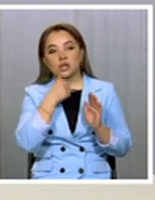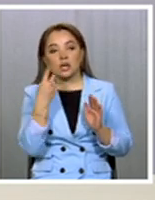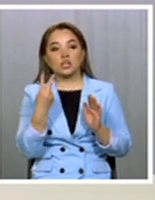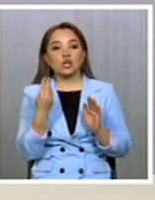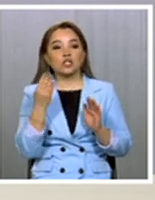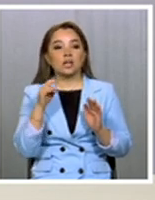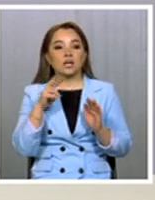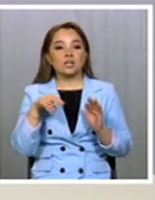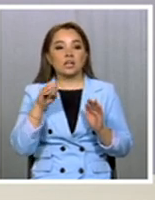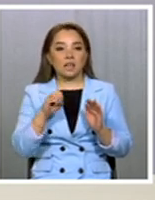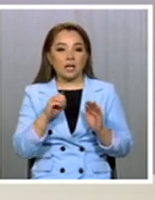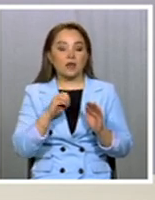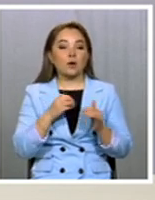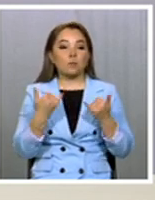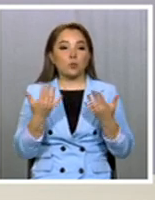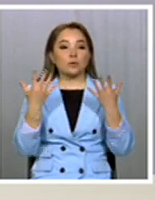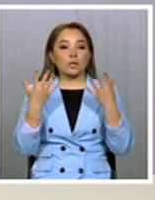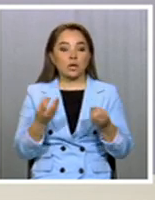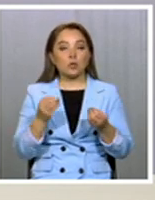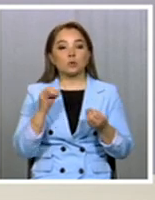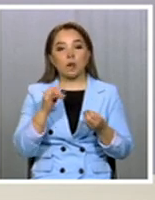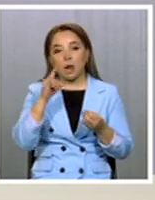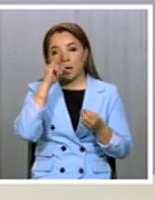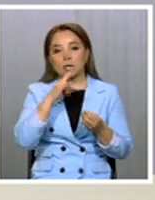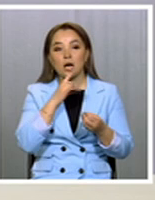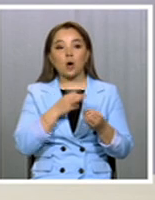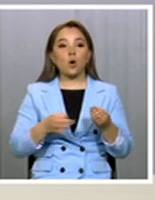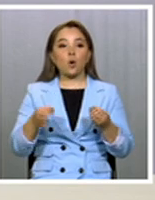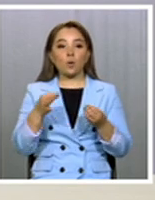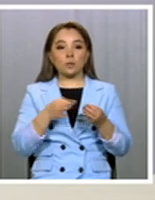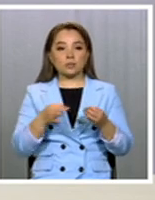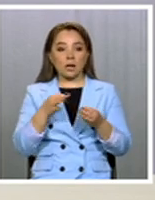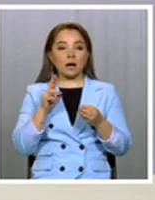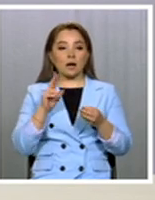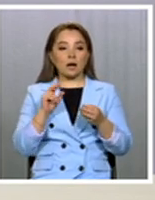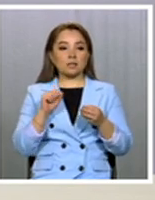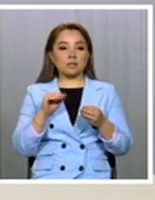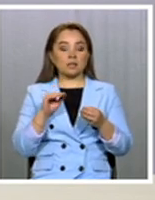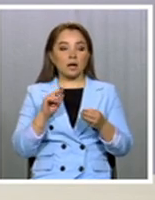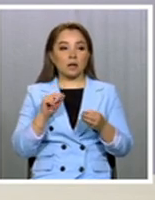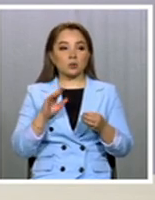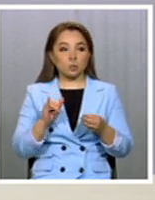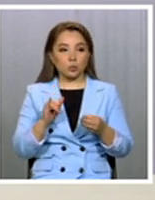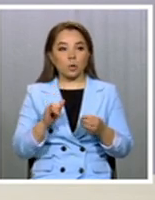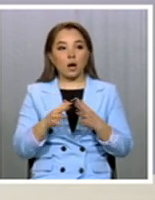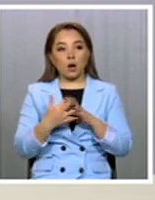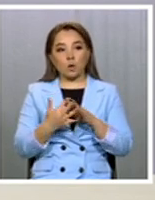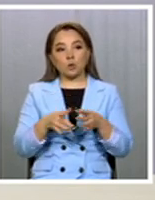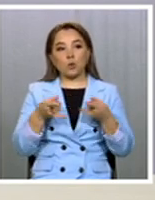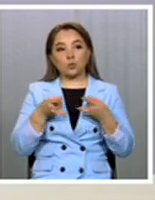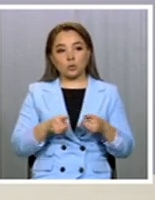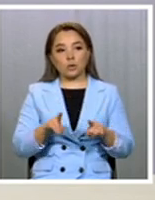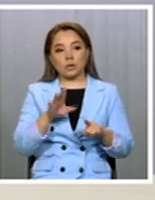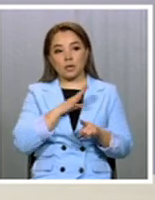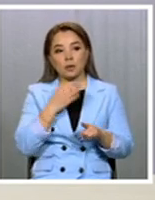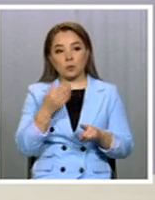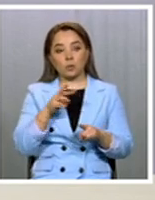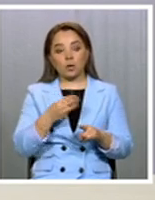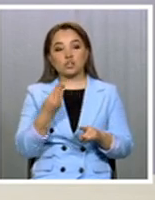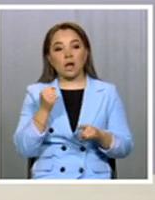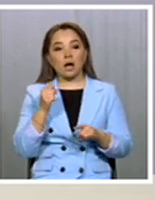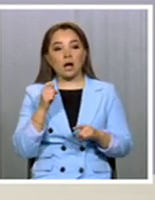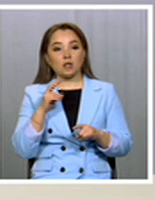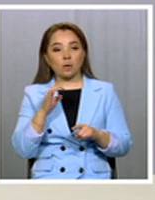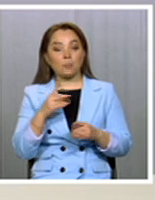шілдеде қазіргі оңтүстік Қазақстан облысының Қасқасу ауылында дүниеге келген. Мұхтар